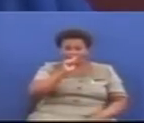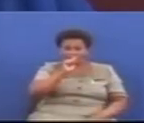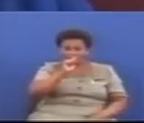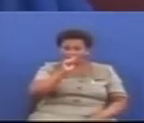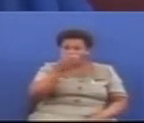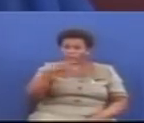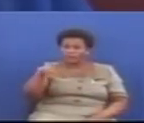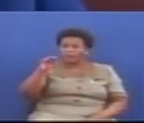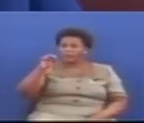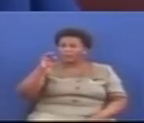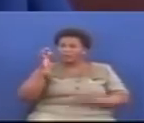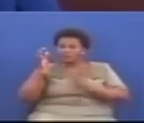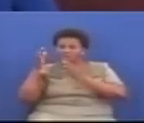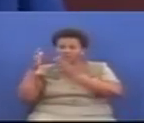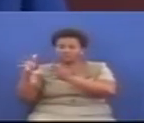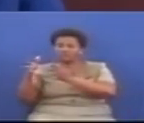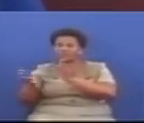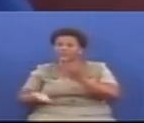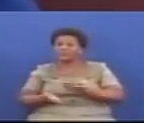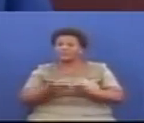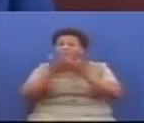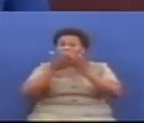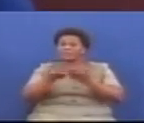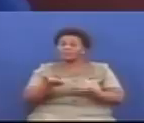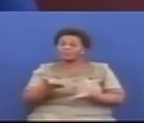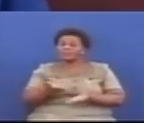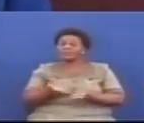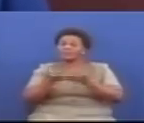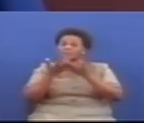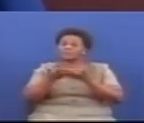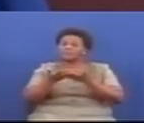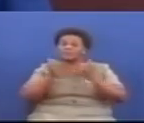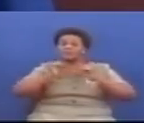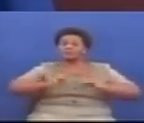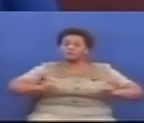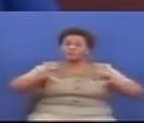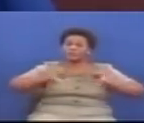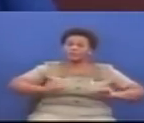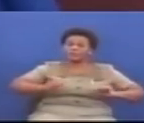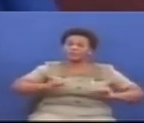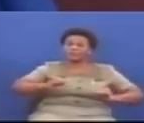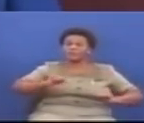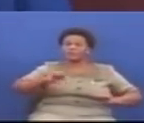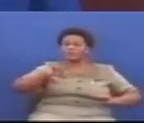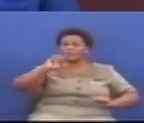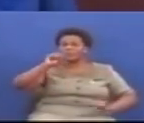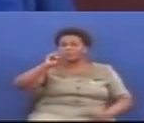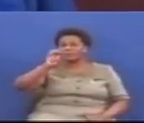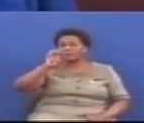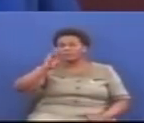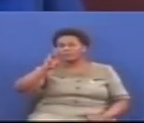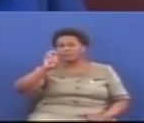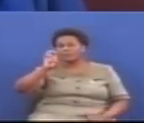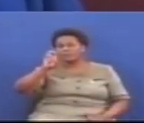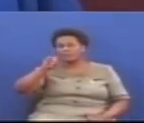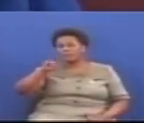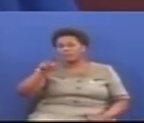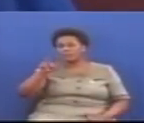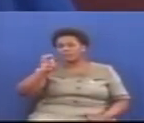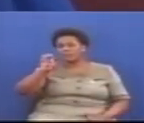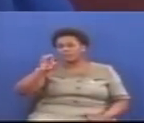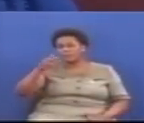kwenda mgumu ingesaidia sana kwenye utalii kwa Western Gate ya Serengeti. Sijui kwa nini walifanya mkato, lakini ingezunguka hivi